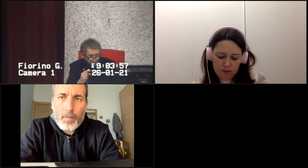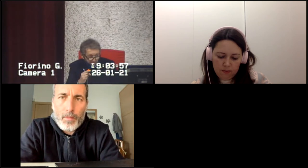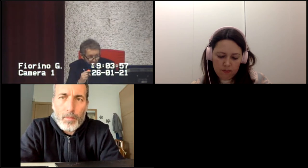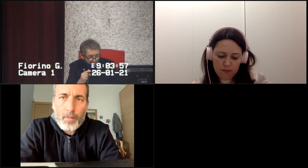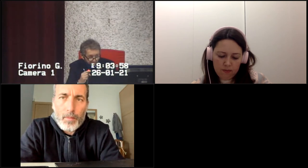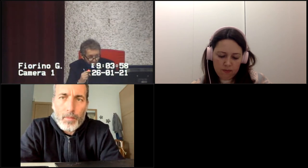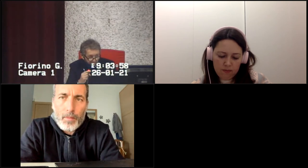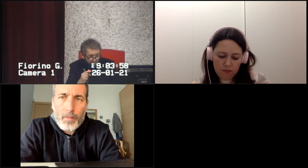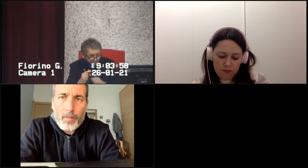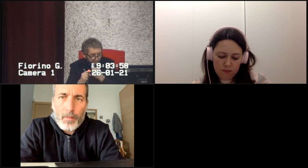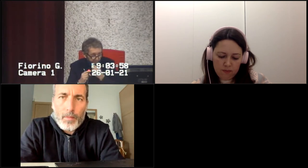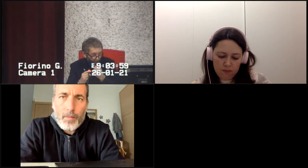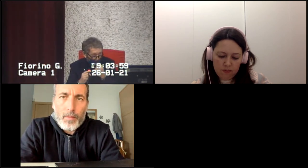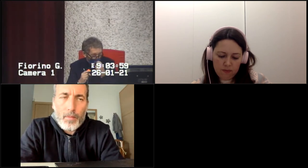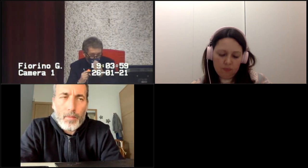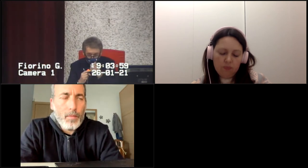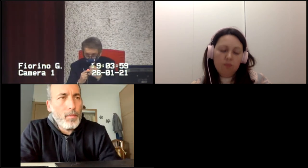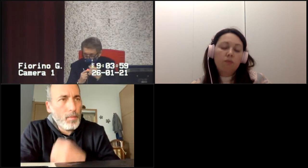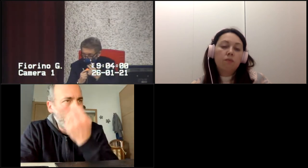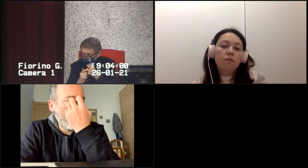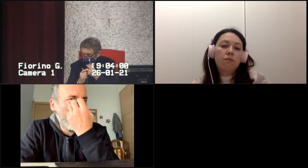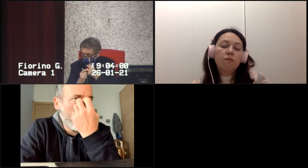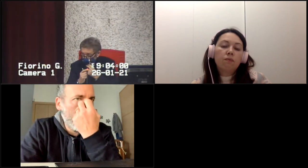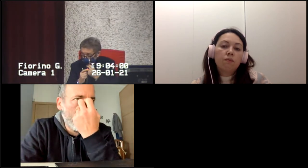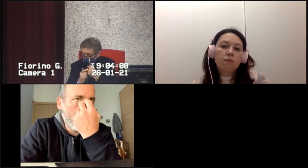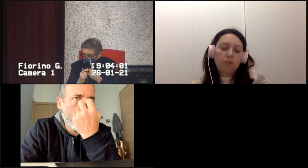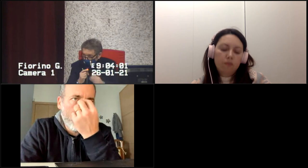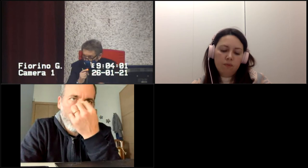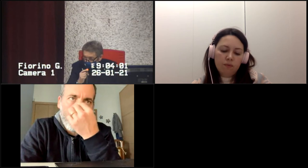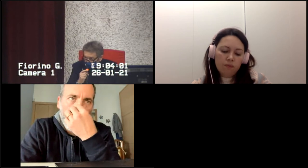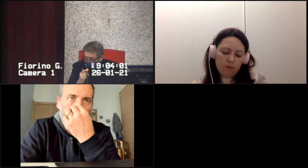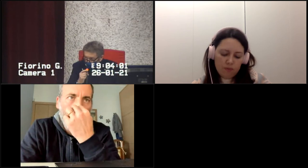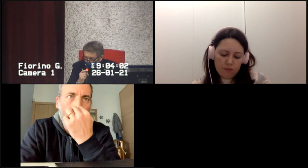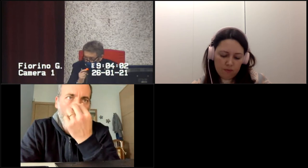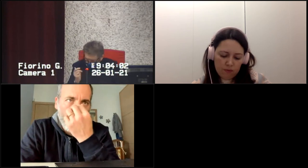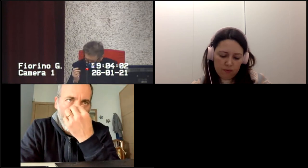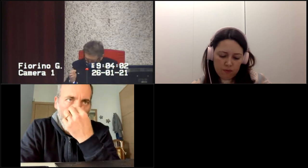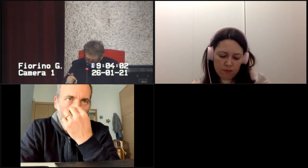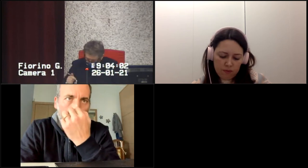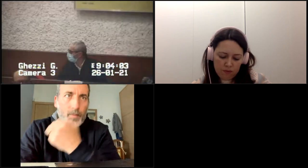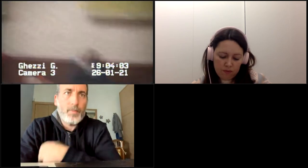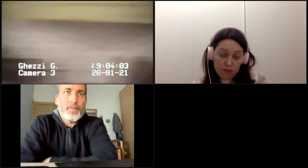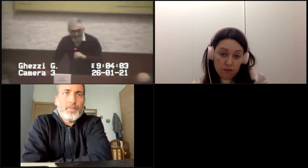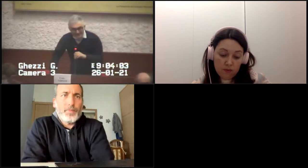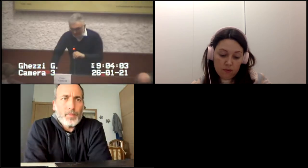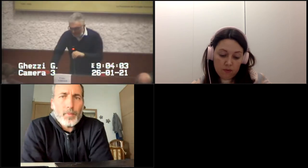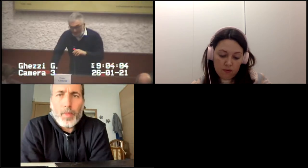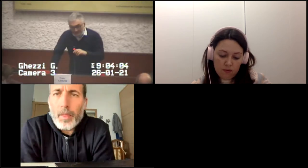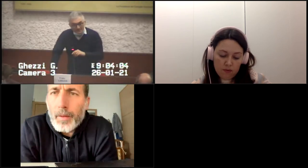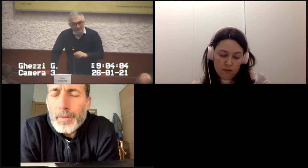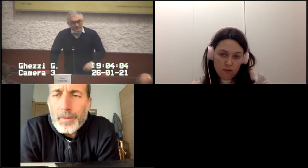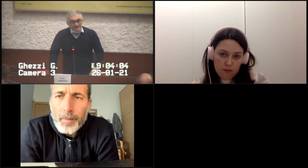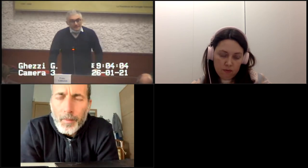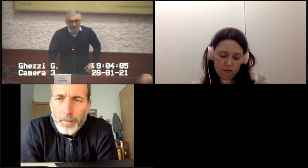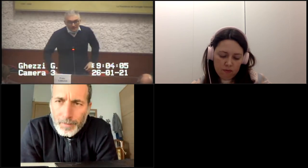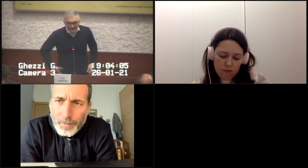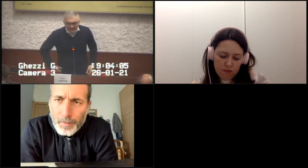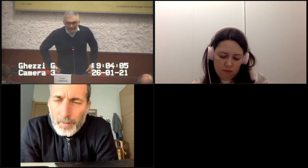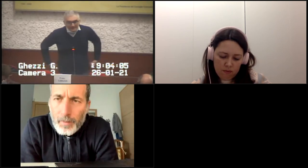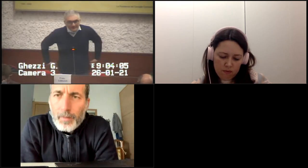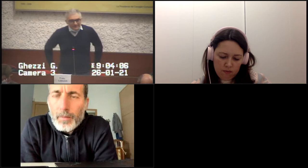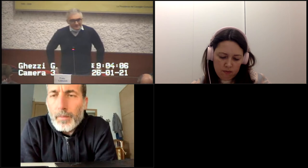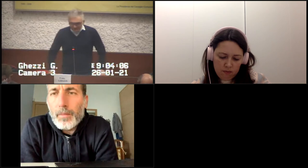Ci sono altri interventi? Consigliere Ghezzi? Sì, grazie, buonasera Presidente.